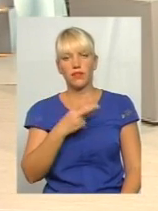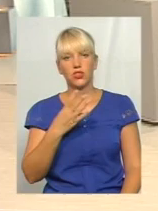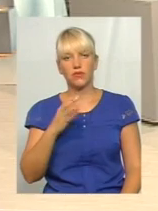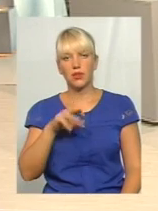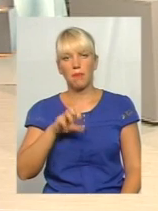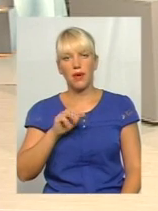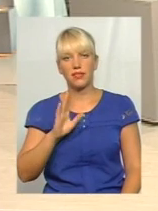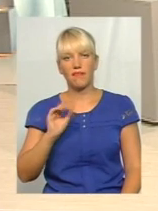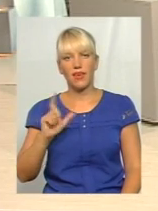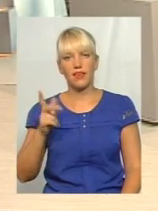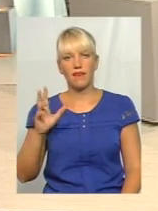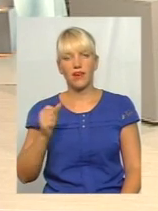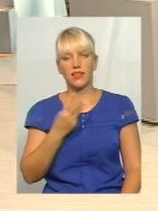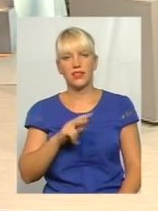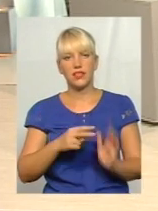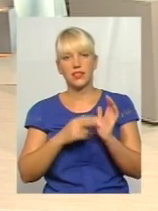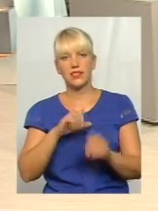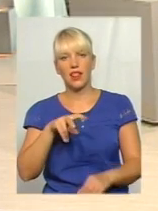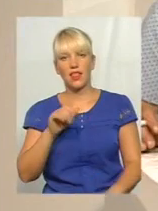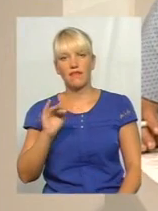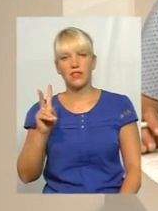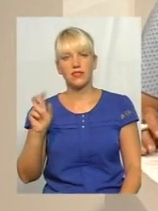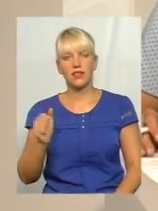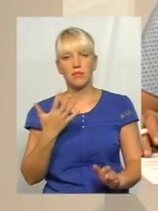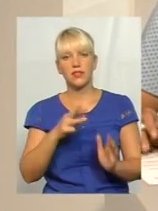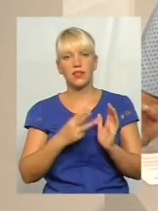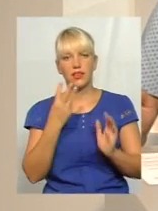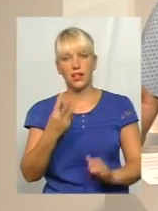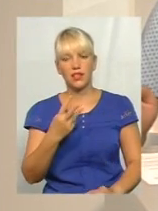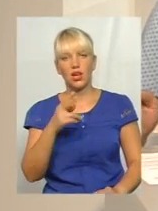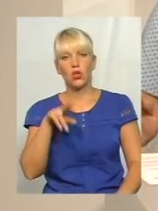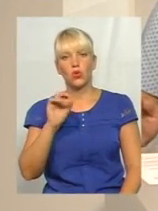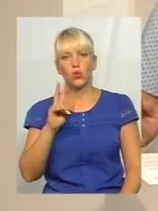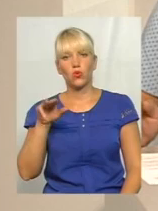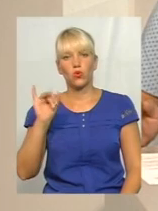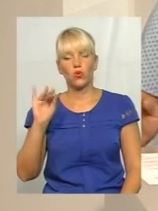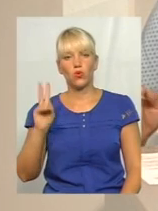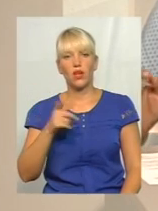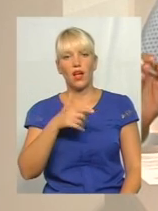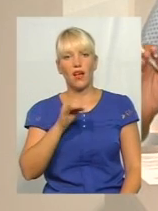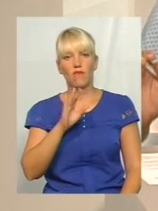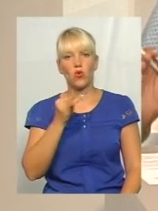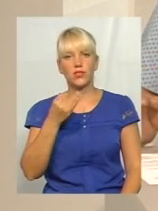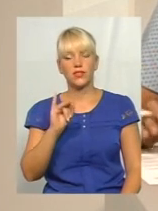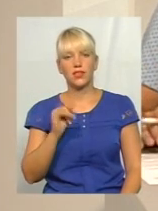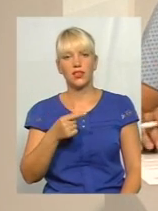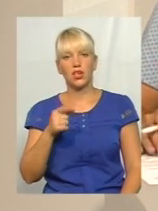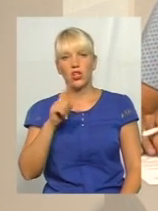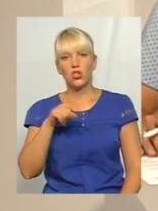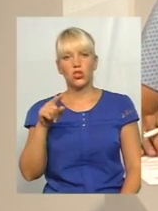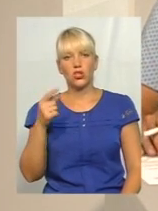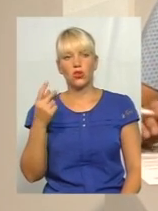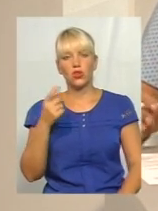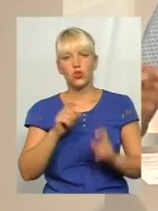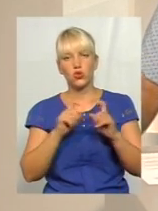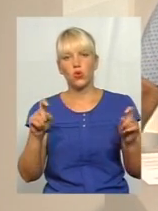матвієва 37-й Тетяна слівінська 53-й наталіля докторук і Віталій гавронський школа номер 22